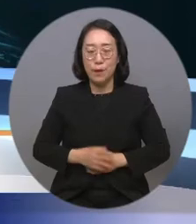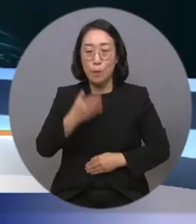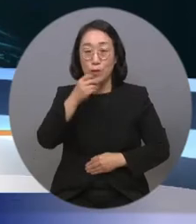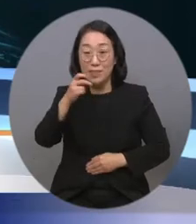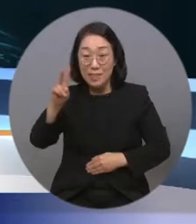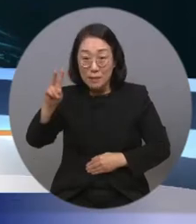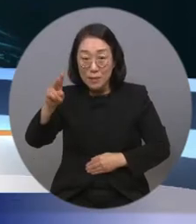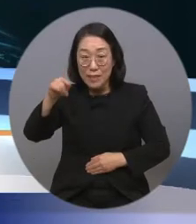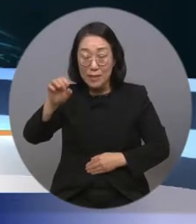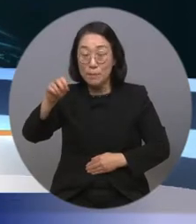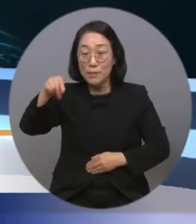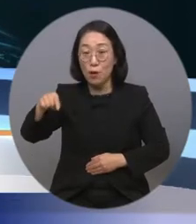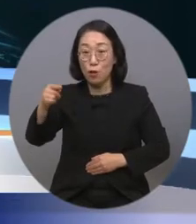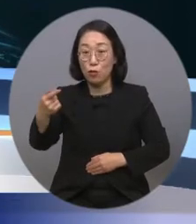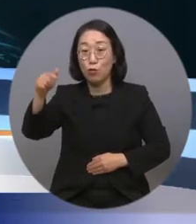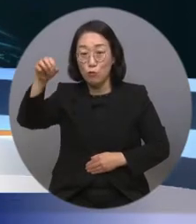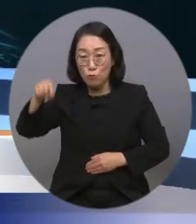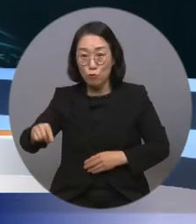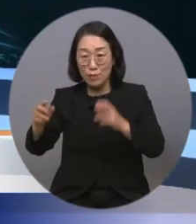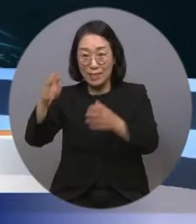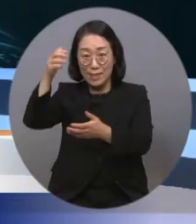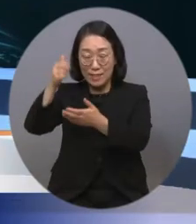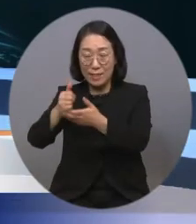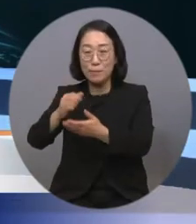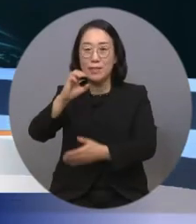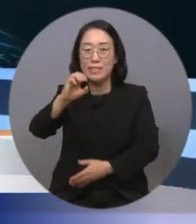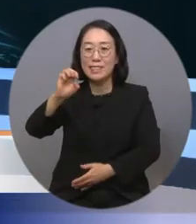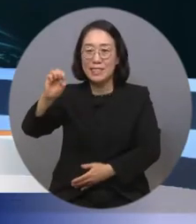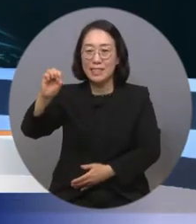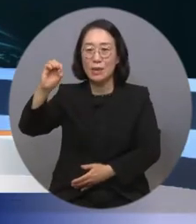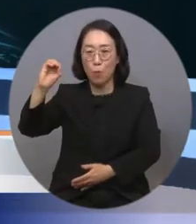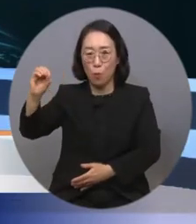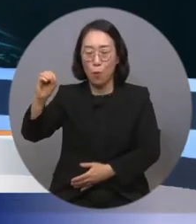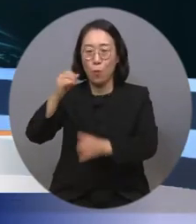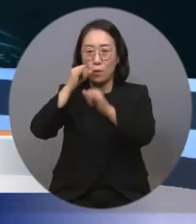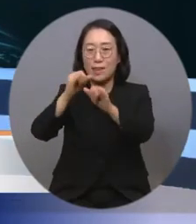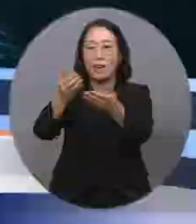복지TV 김선우 사장이 TV서울 CEO상을 수상했습니다.